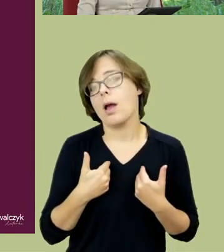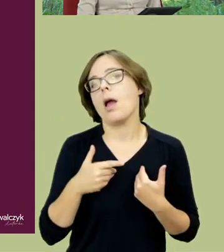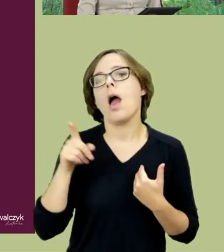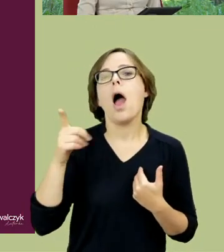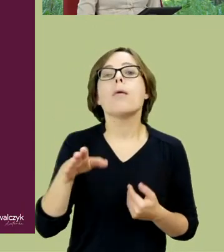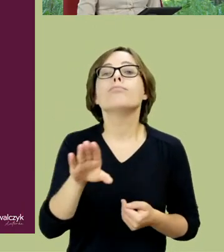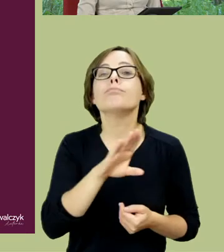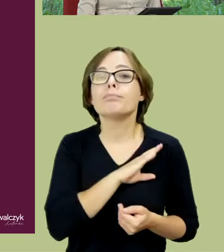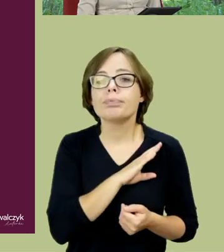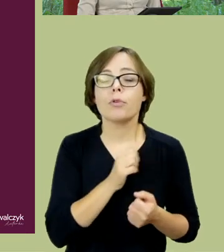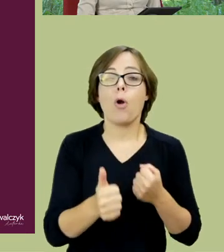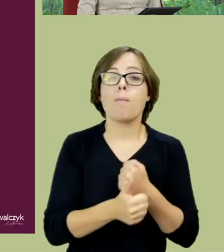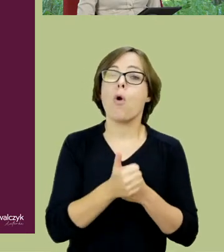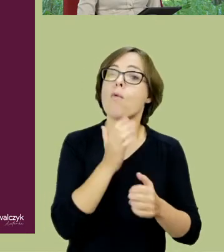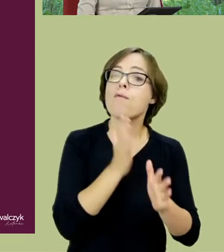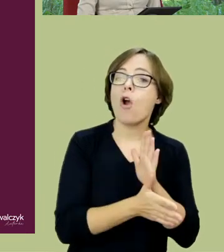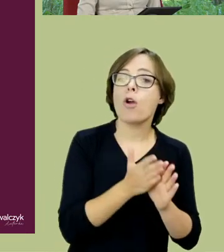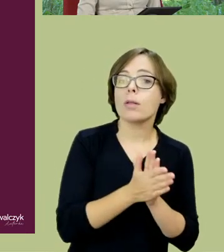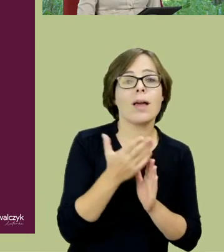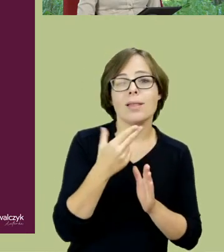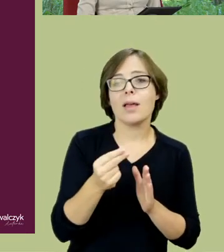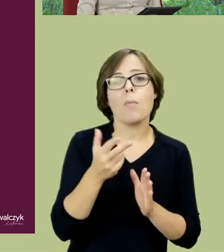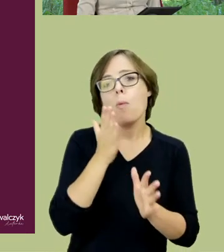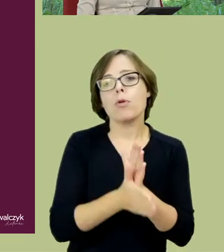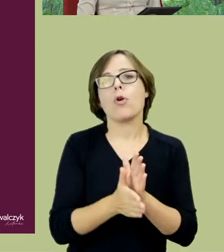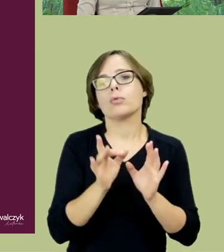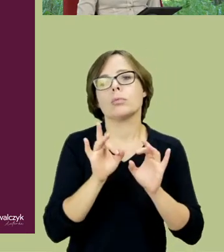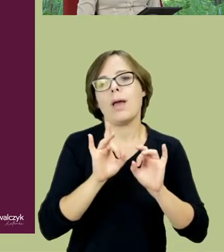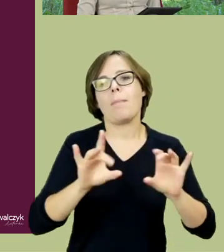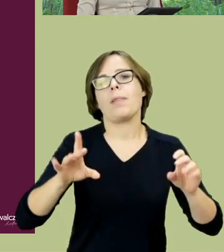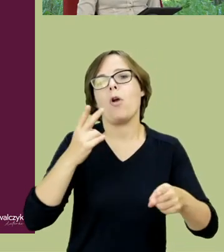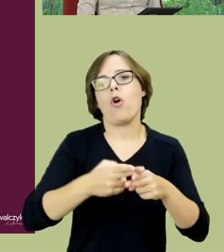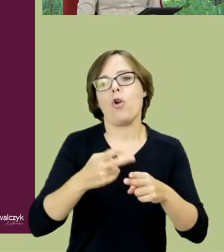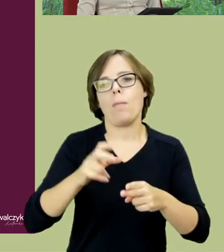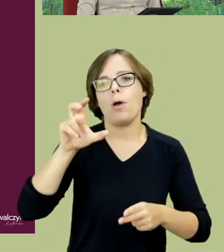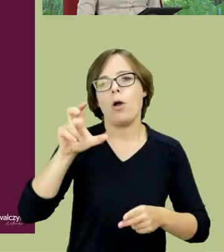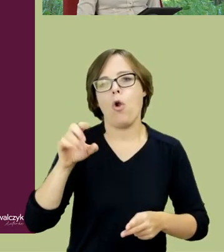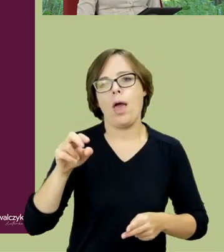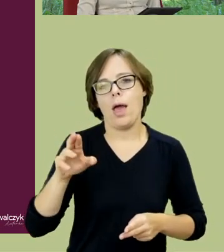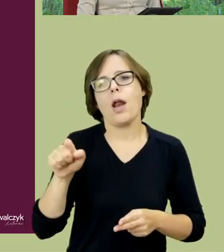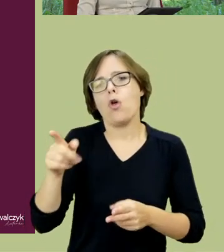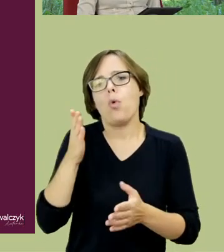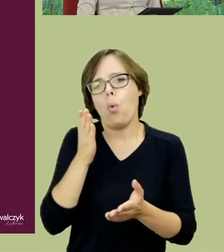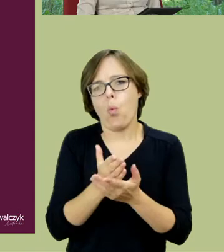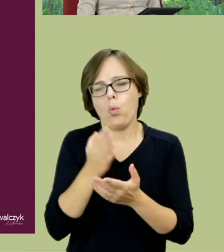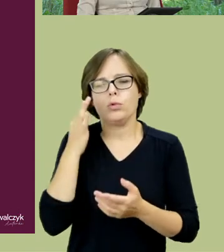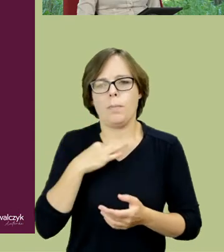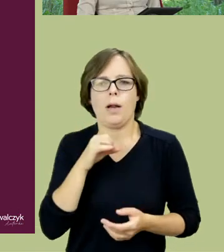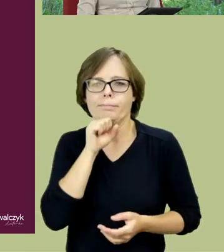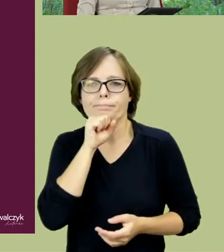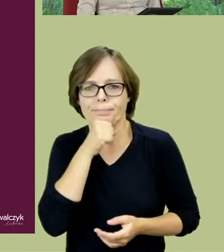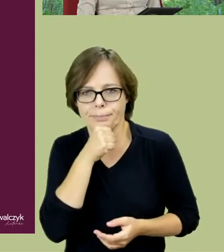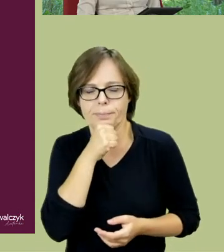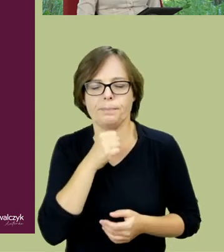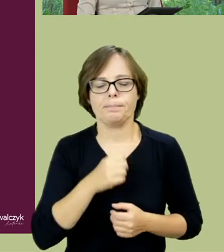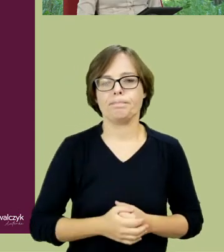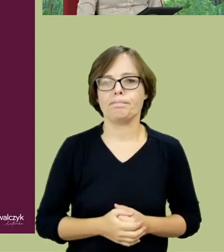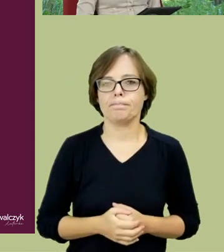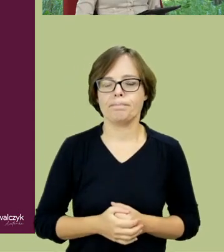żadna wojna, a epidemia cholery, jako już starszą